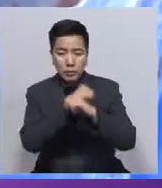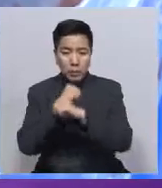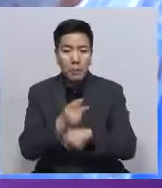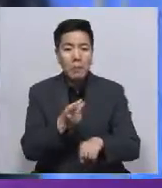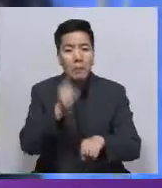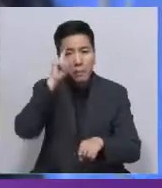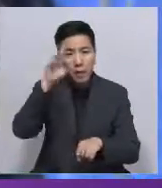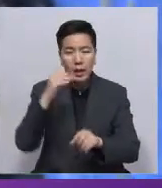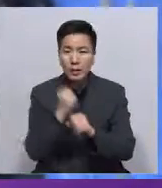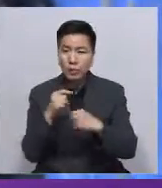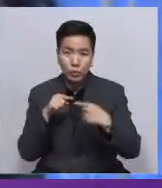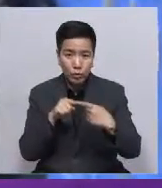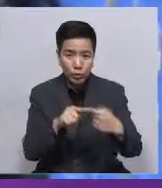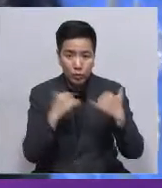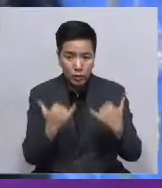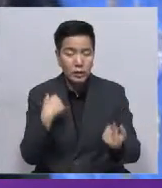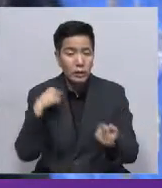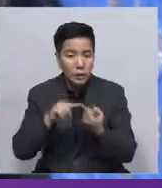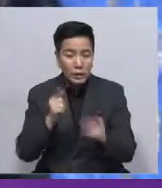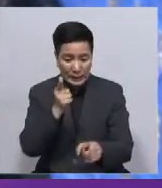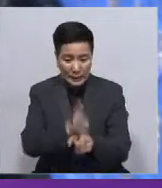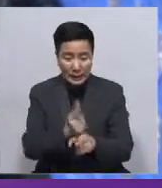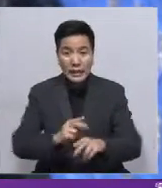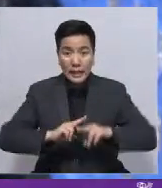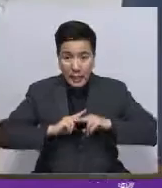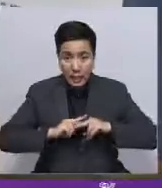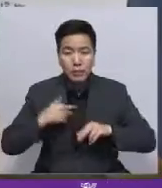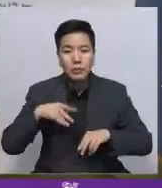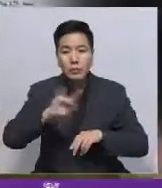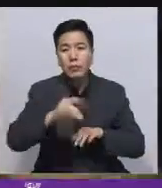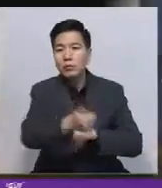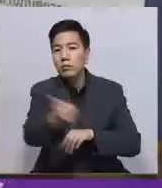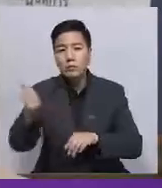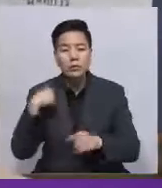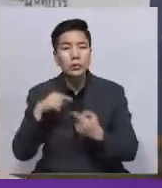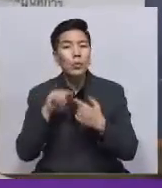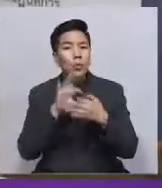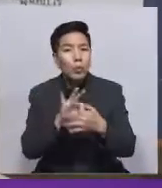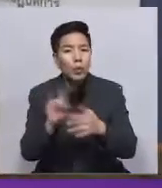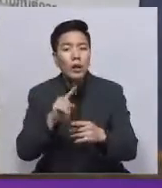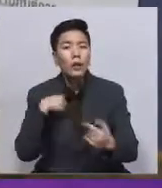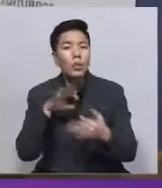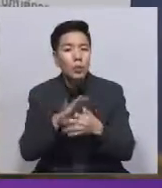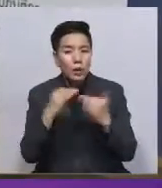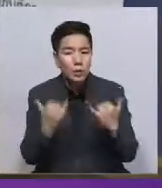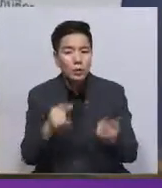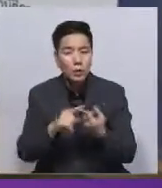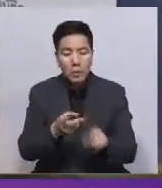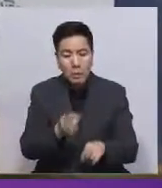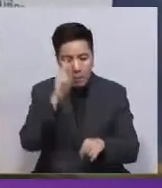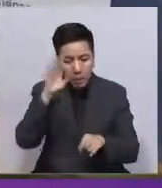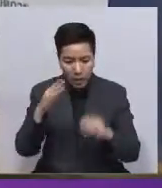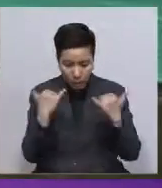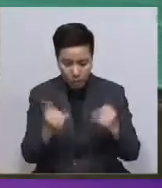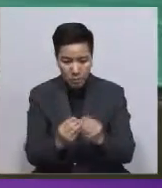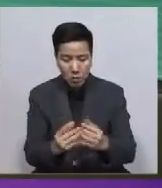นป้องกันโรคพิษสุนัขบ้าอย่างต่อเนื่องทั้งที่เลี้ยงเองแล้วก็เป็นสัตว์จรจัดเนื่องจากกังวล นะครับถึงสถานการณ์ของโรคพิษสุ